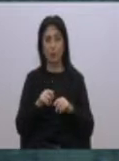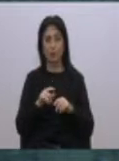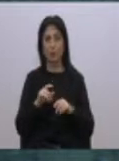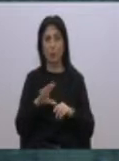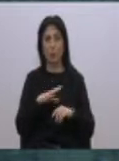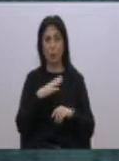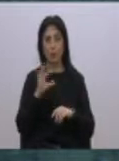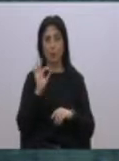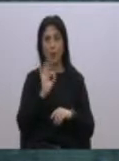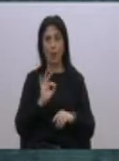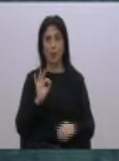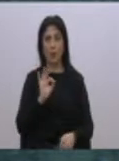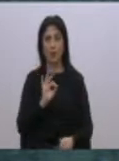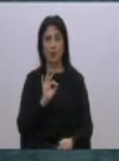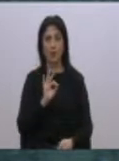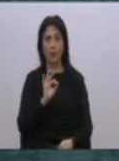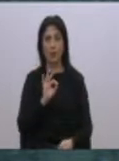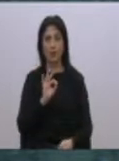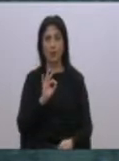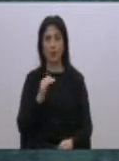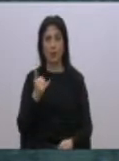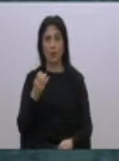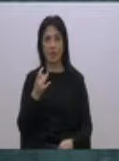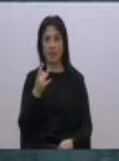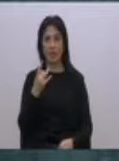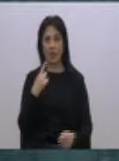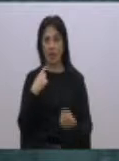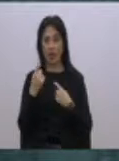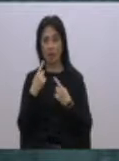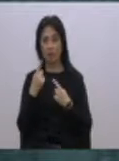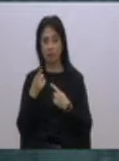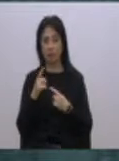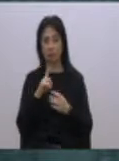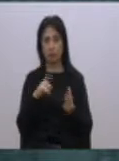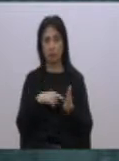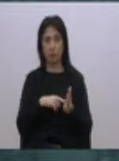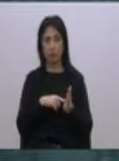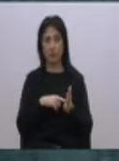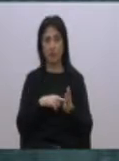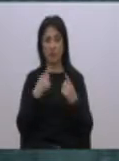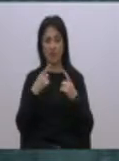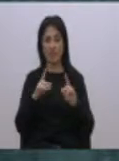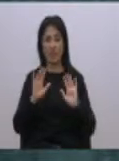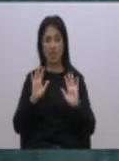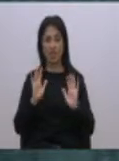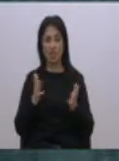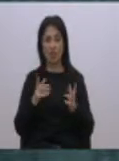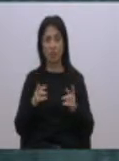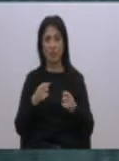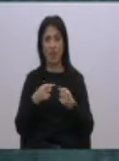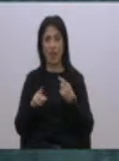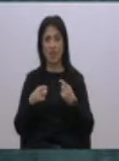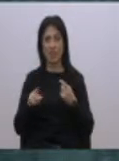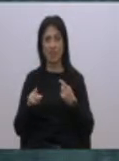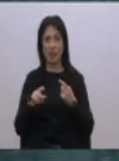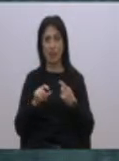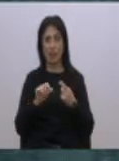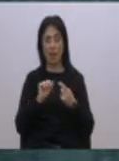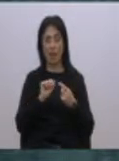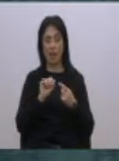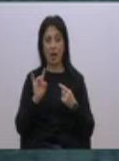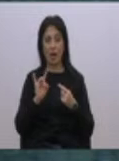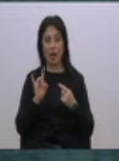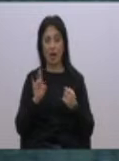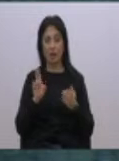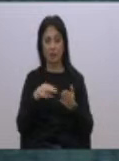când amaze, când ideea este că gavi, este să chitrida, schoașem trăiește, dar n-ați gans cu